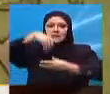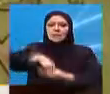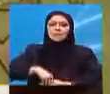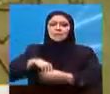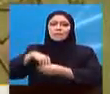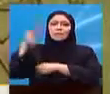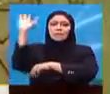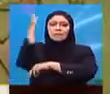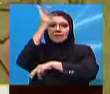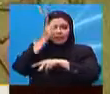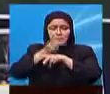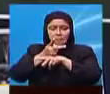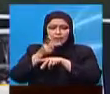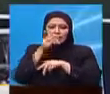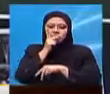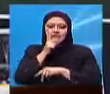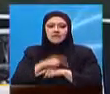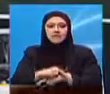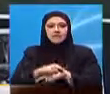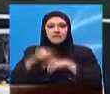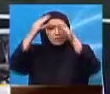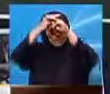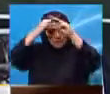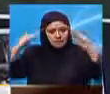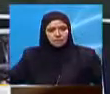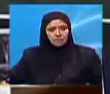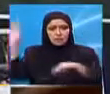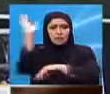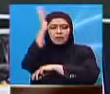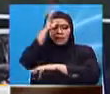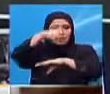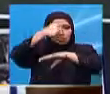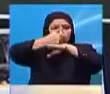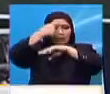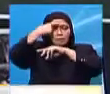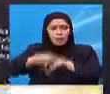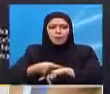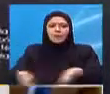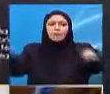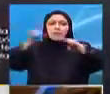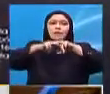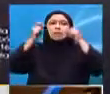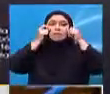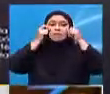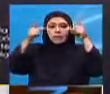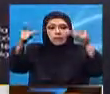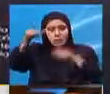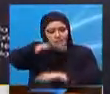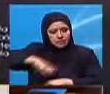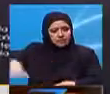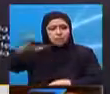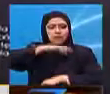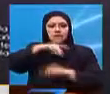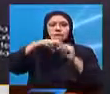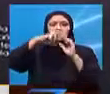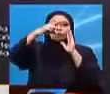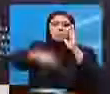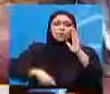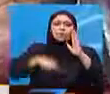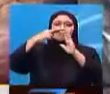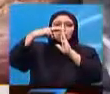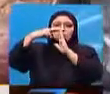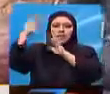simpanah muzium perhutanan ditubuhkan bagi meningkatkan kesedaran ramai mengenai pentingnya peranan hutan terhadap